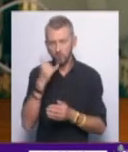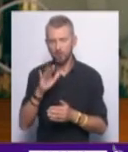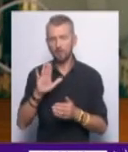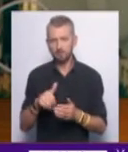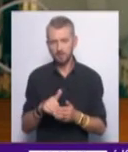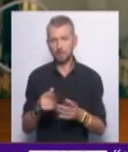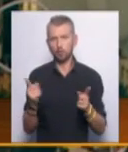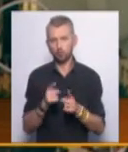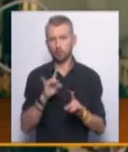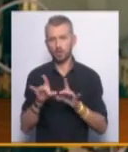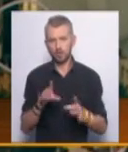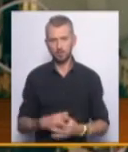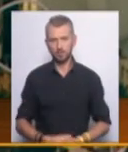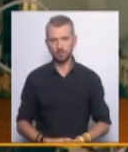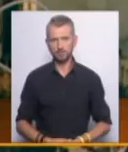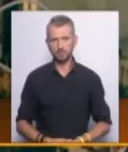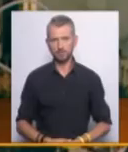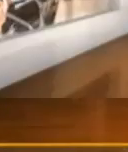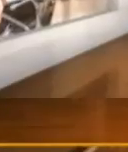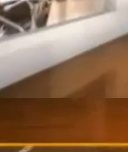ласка, не перемикайте і дочекайтесь.